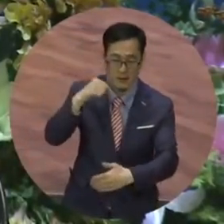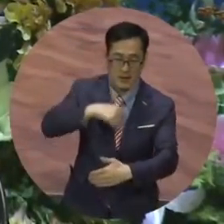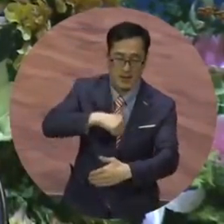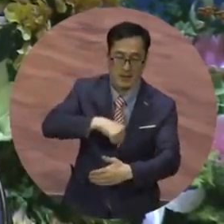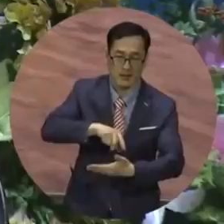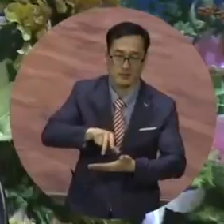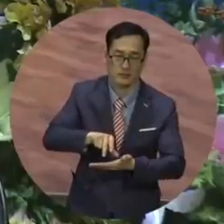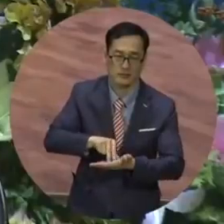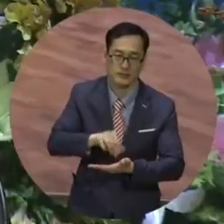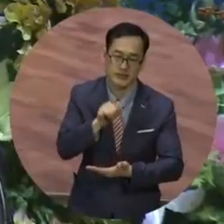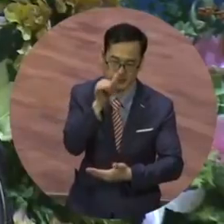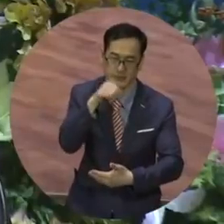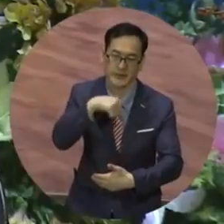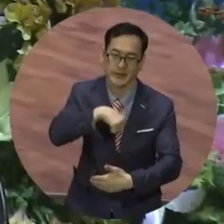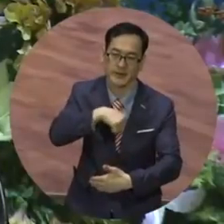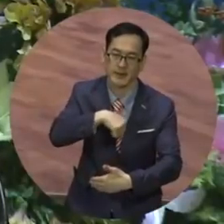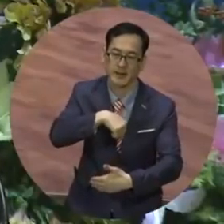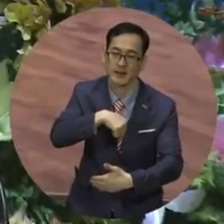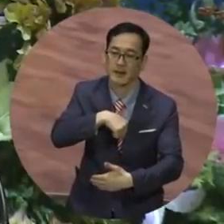거기 다 뭔가 있어요.